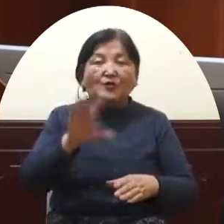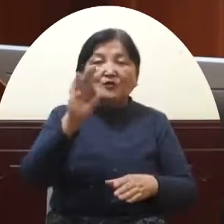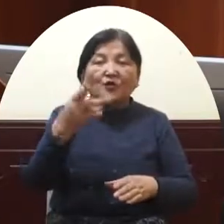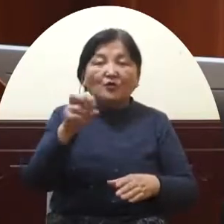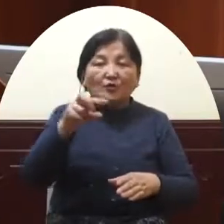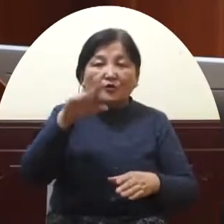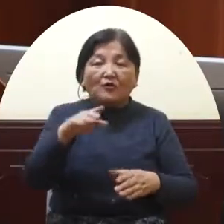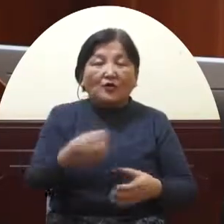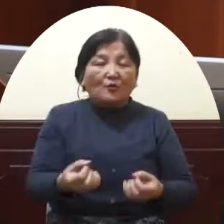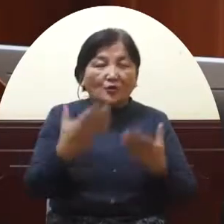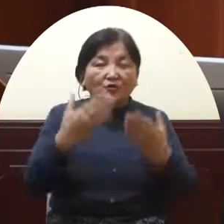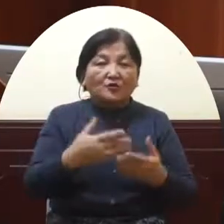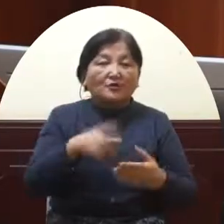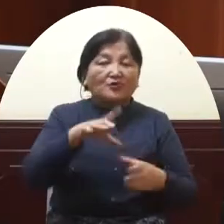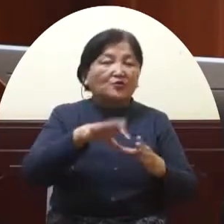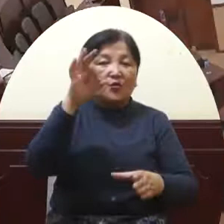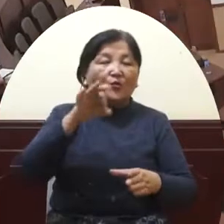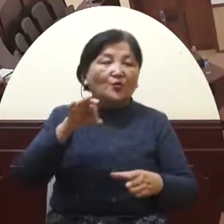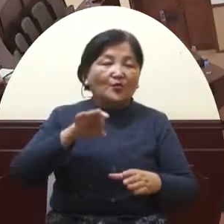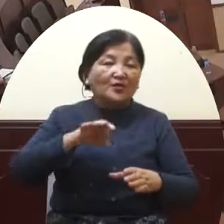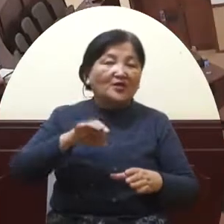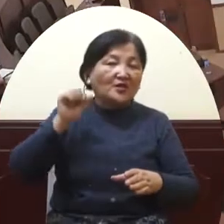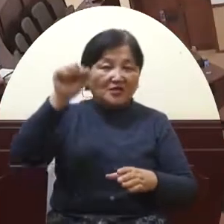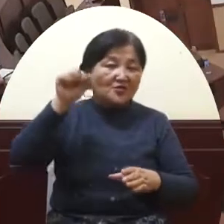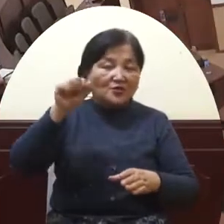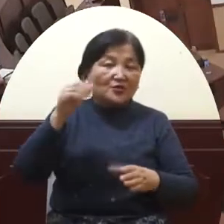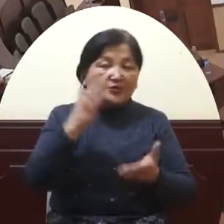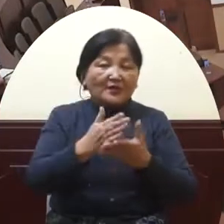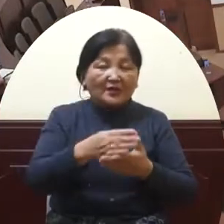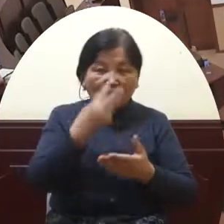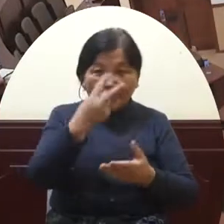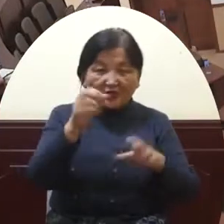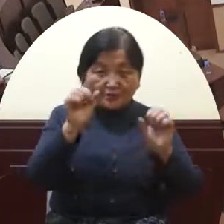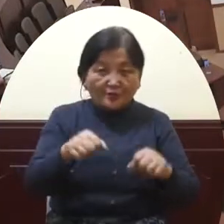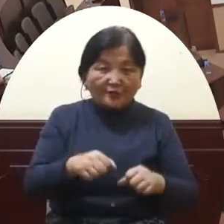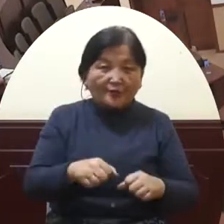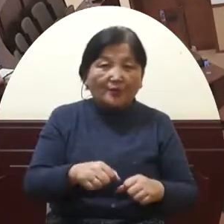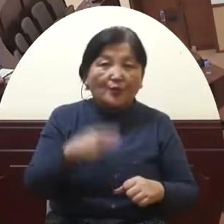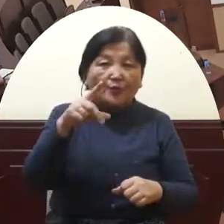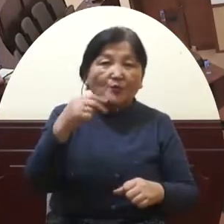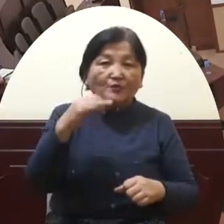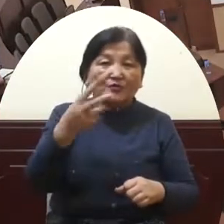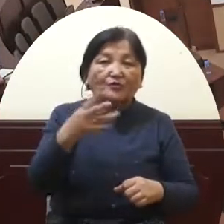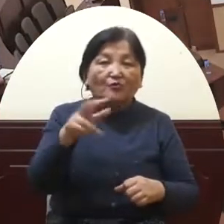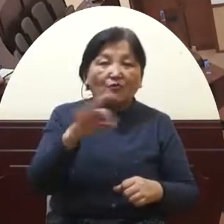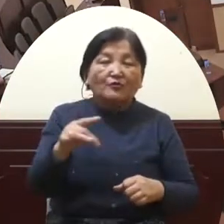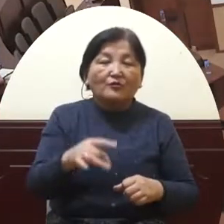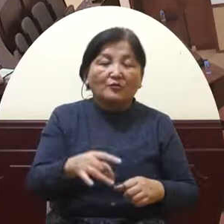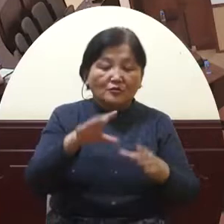байна гэдгийг бас эсэргүүцэх чадамжтай гэдгийг хэлэх гэсэн. Одоо хүчин төгөлдөр байгаа сонгуулийн хуулийн 97 дугаар заалтанд сонгогч